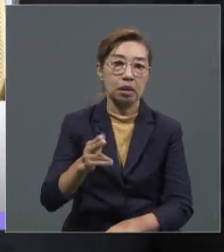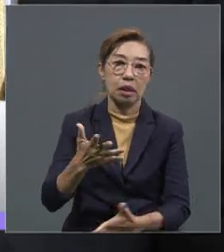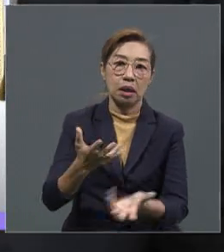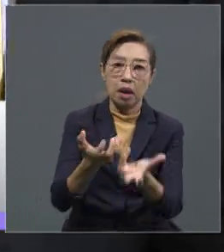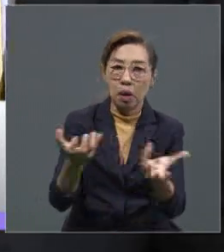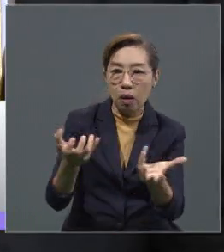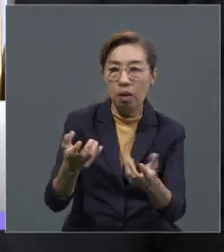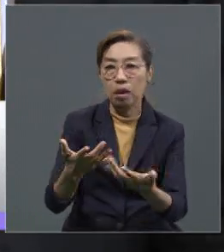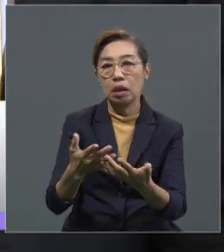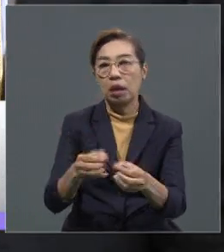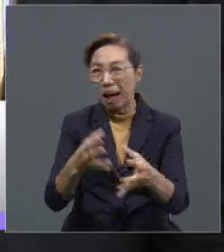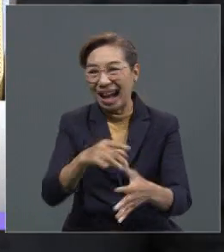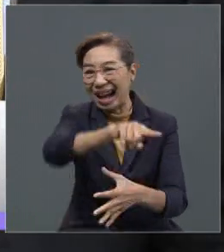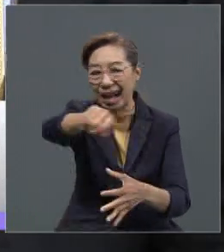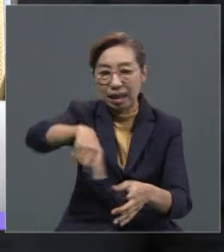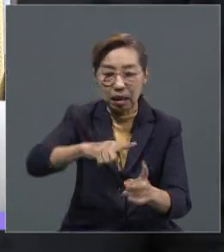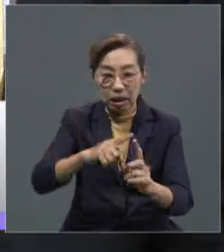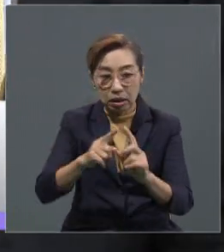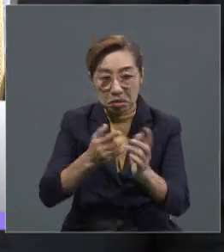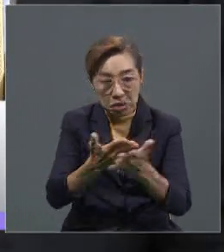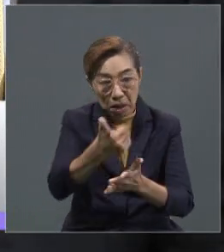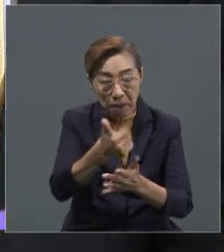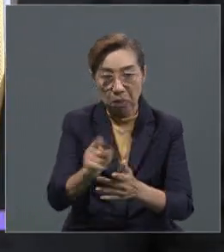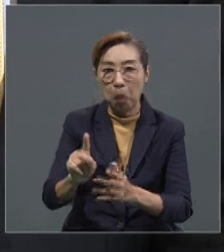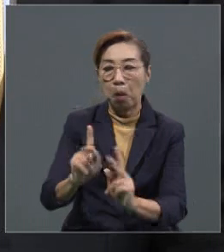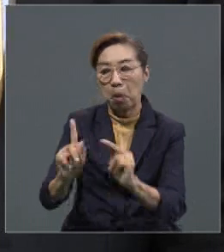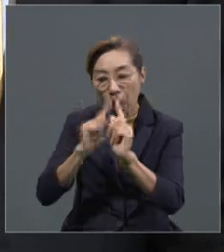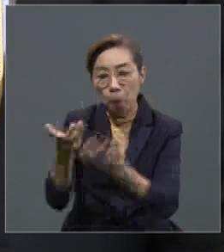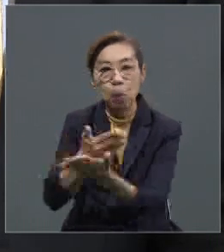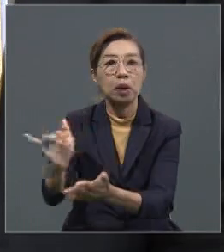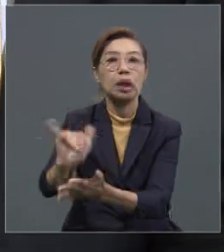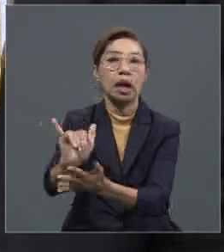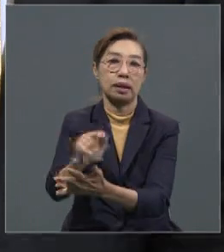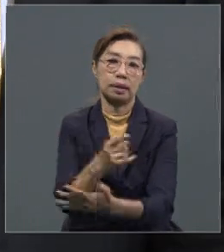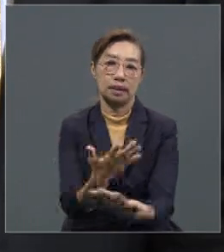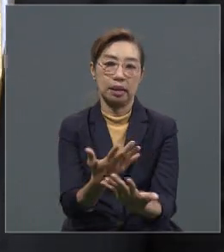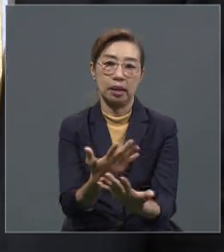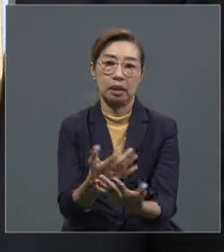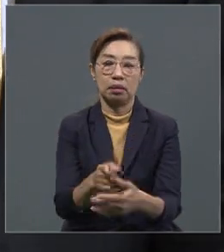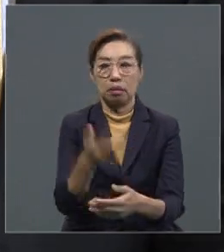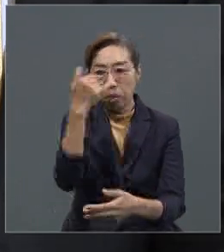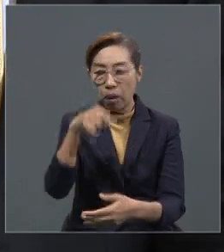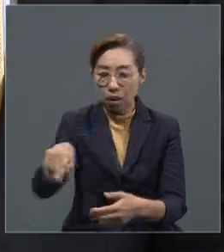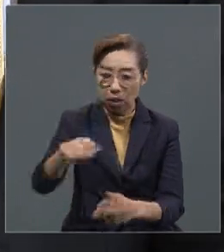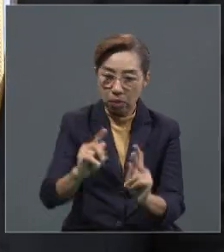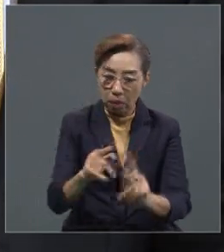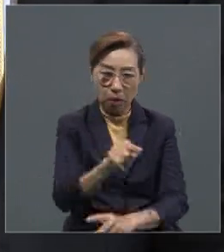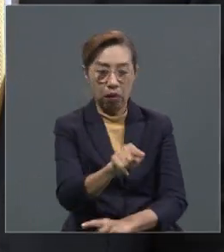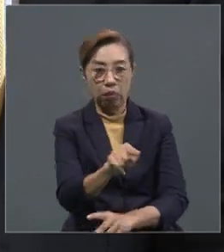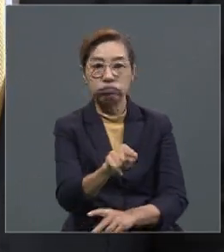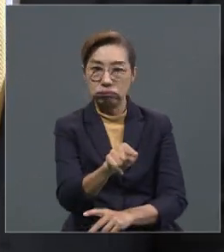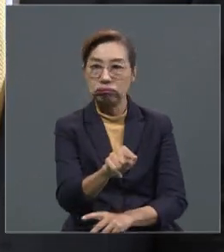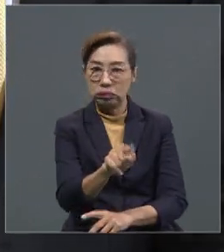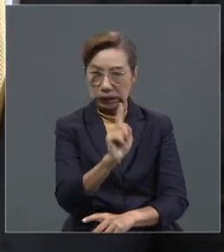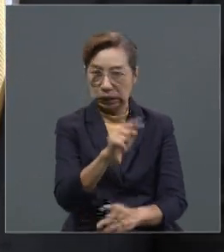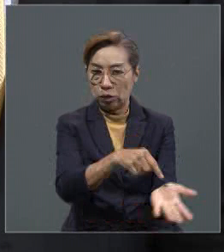รณ์เนี่ยนะครับเราก็ยังไม่ได้คิดกันในคณะอนุกรรมการก็เรียนด้วยความเคารพอันนี้ก็ข้อเท็จจริงนะครับเขาก็บอกว่าก็เป็นอีกหนึ่งกลุ่มที่ควรจะต้องพิ